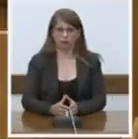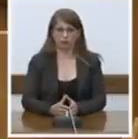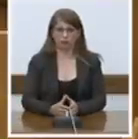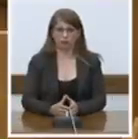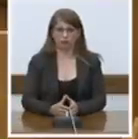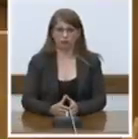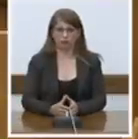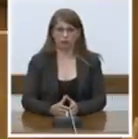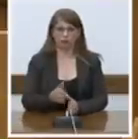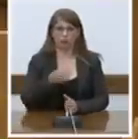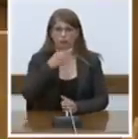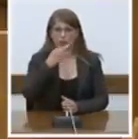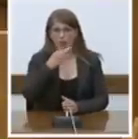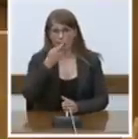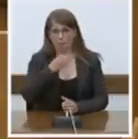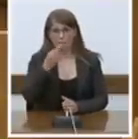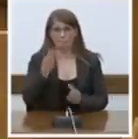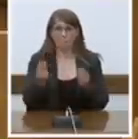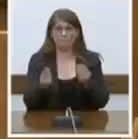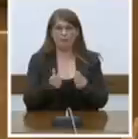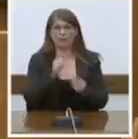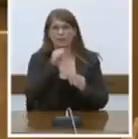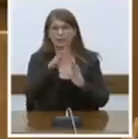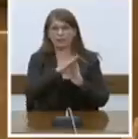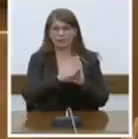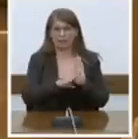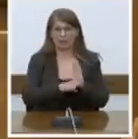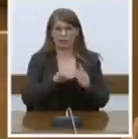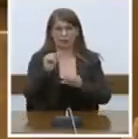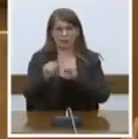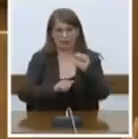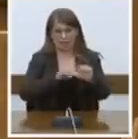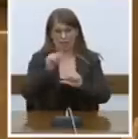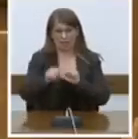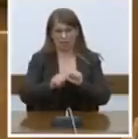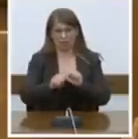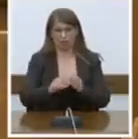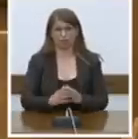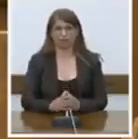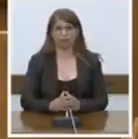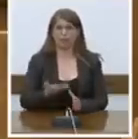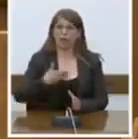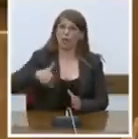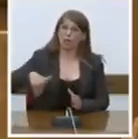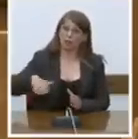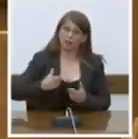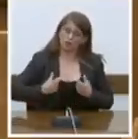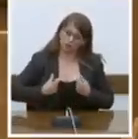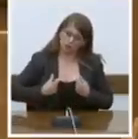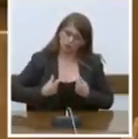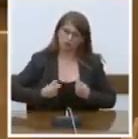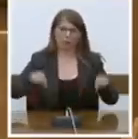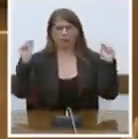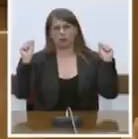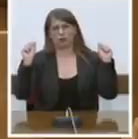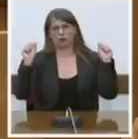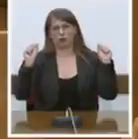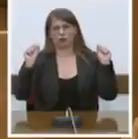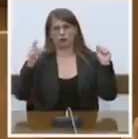μάλλον τρόπο για τη συνταγματική αναθεώρηση. Είμαστε κατά της αναθεώρησης του